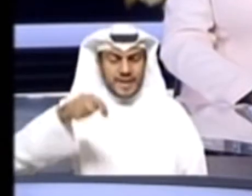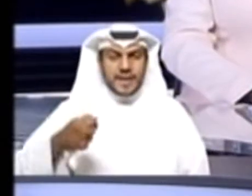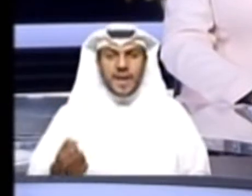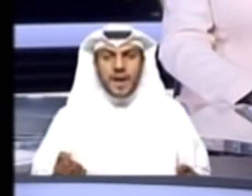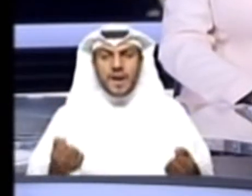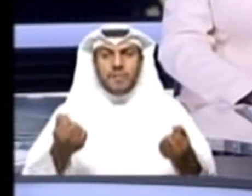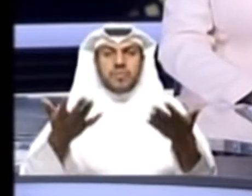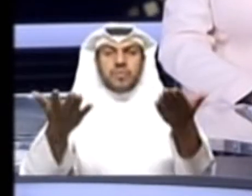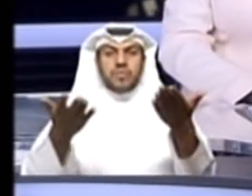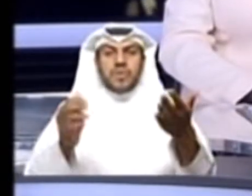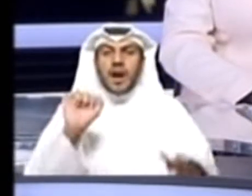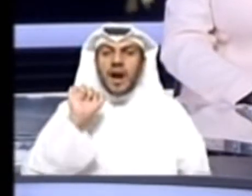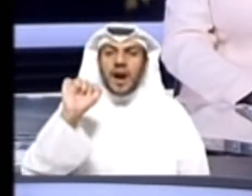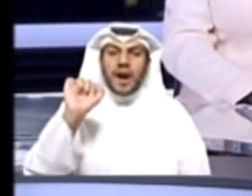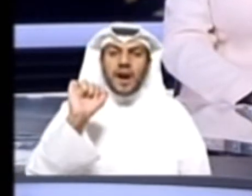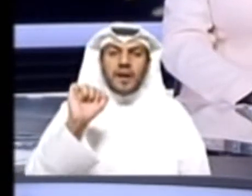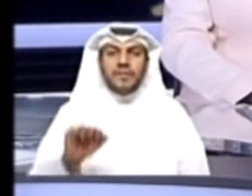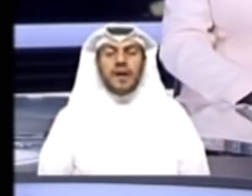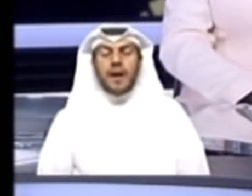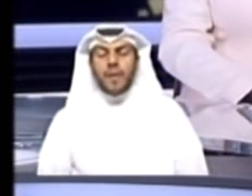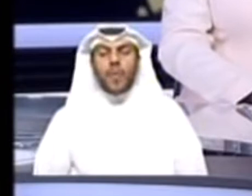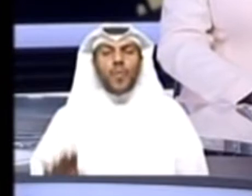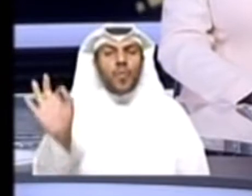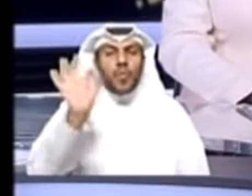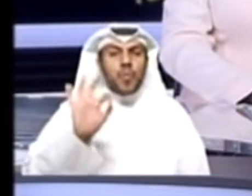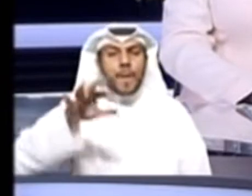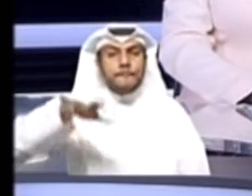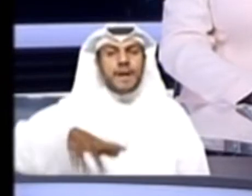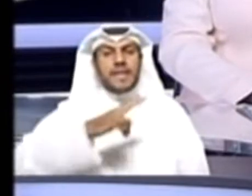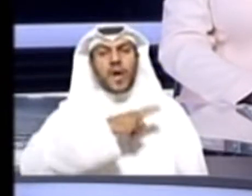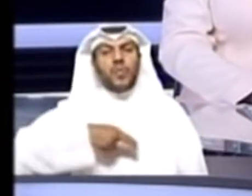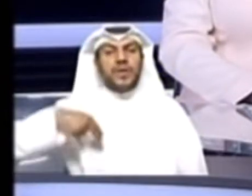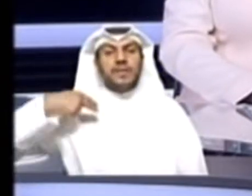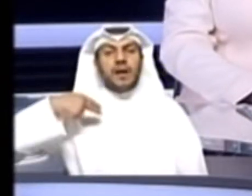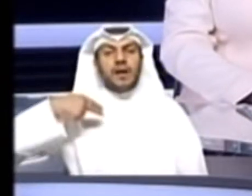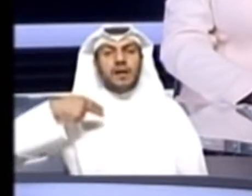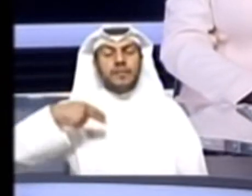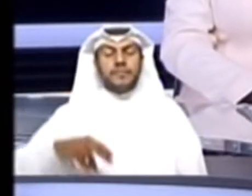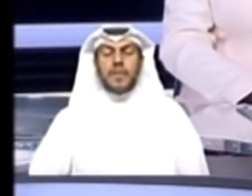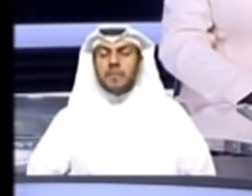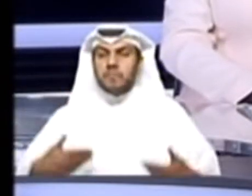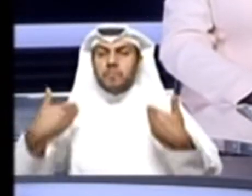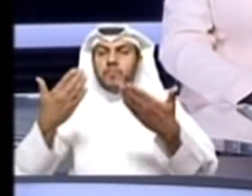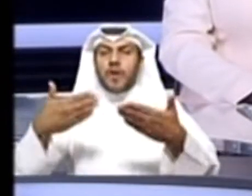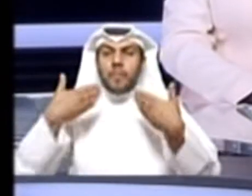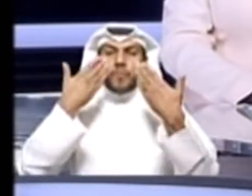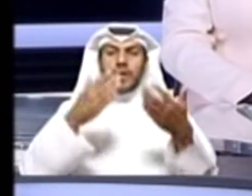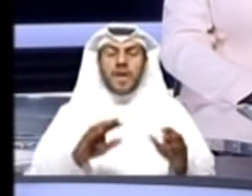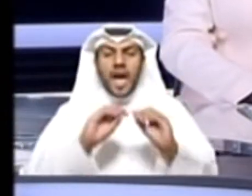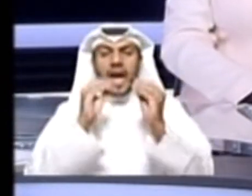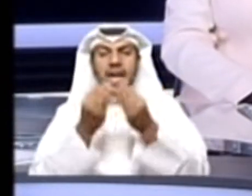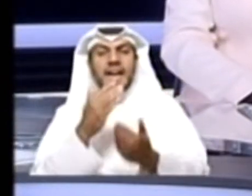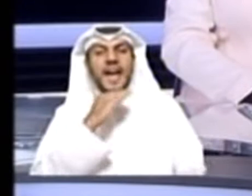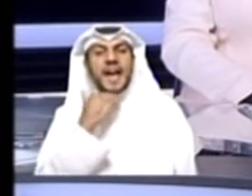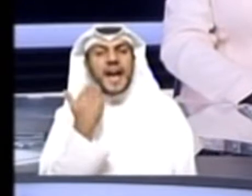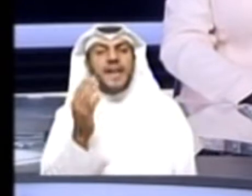القرية الكويتية الخيرية بجاكرتا، حيث وضعت الهيئة الخيرية الإسلامية العالمية بالتعاون مع